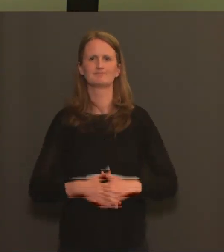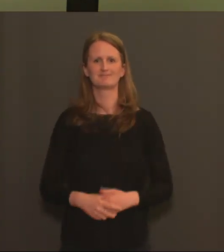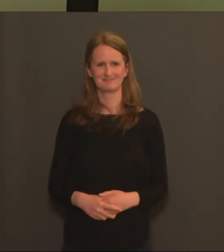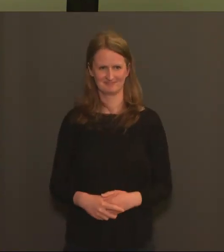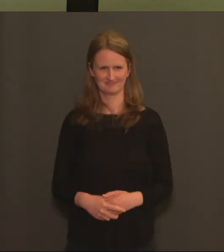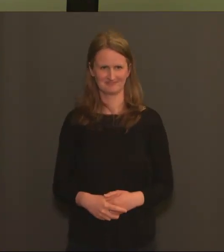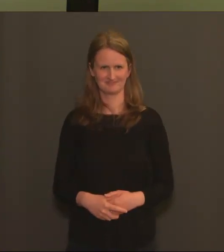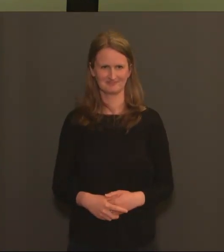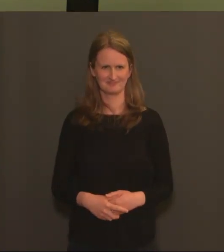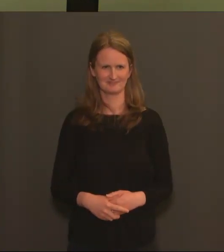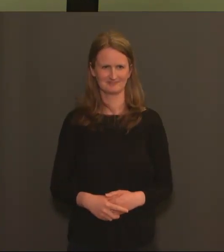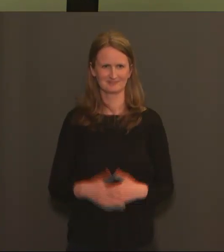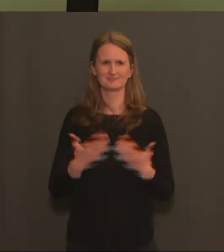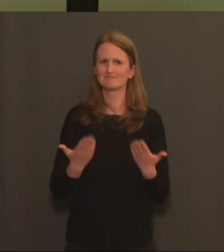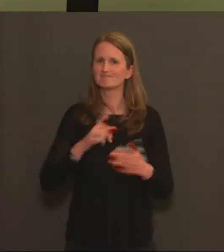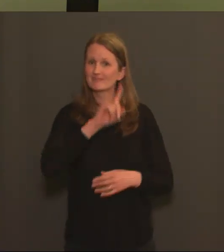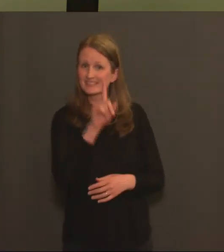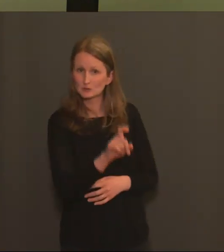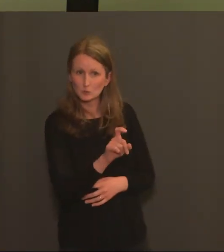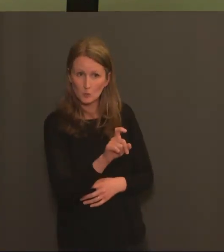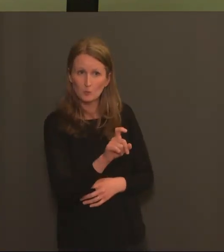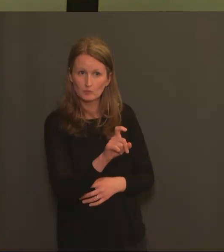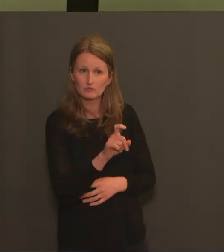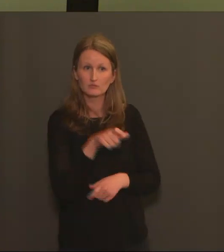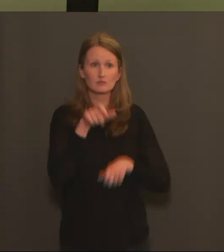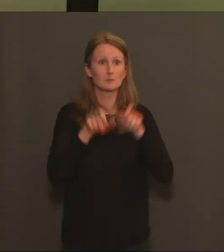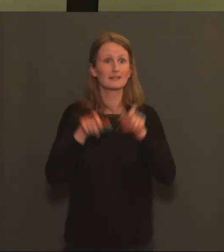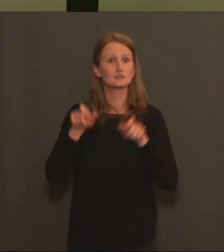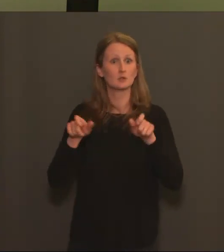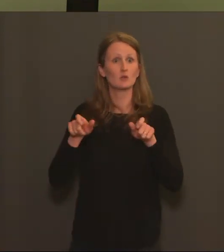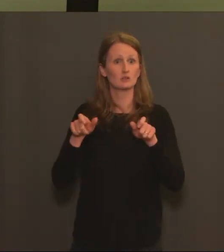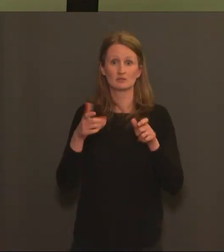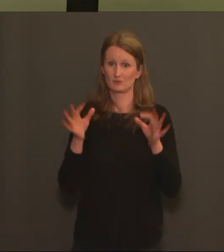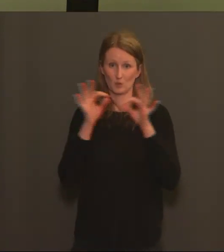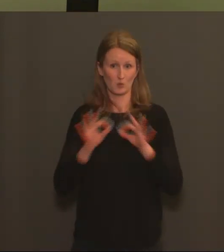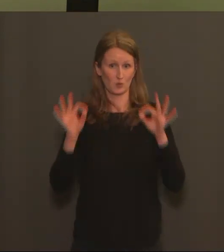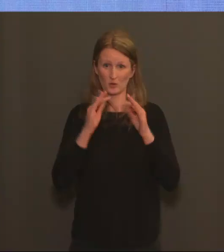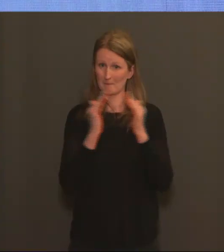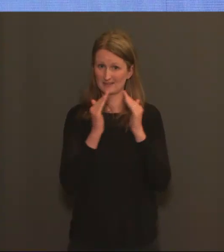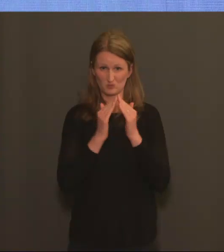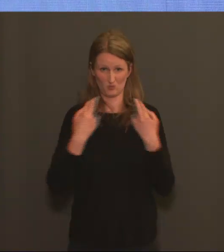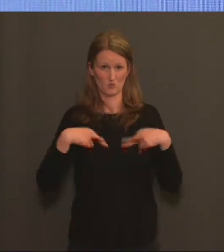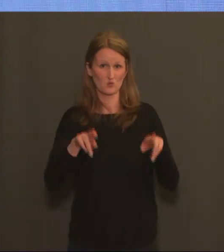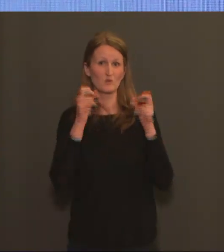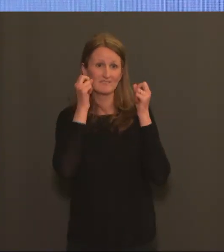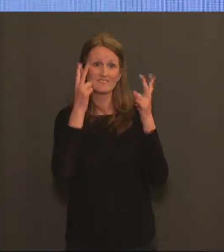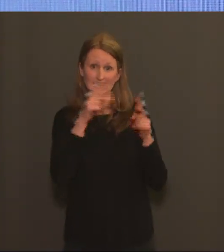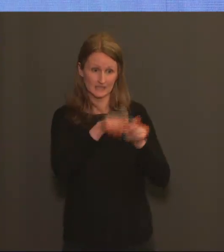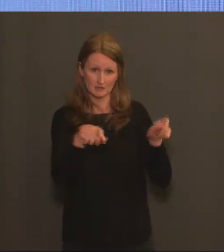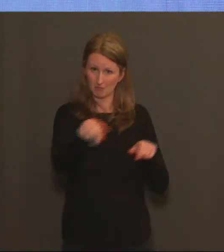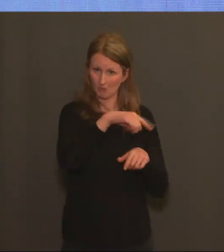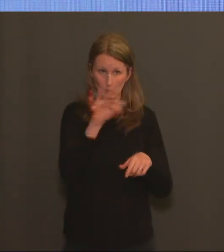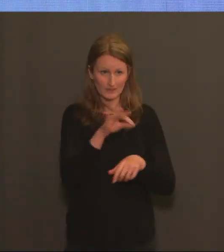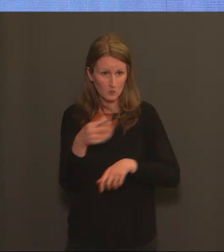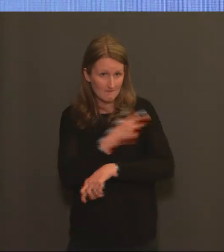Lors de quelle phase de la campagne les personnes sans abri seront-elles vaccinées? La vaccination des personnes sans domicile fixe